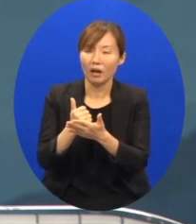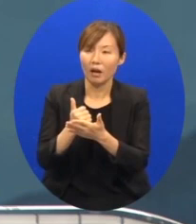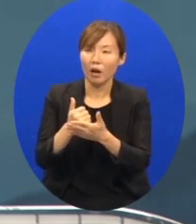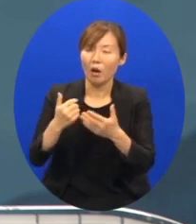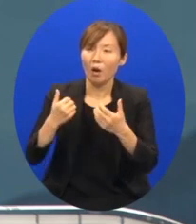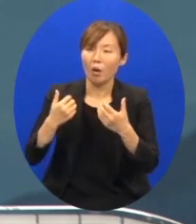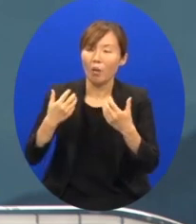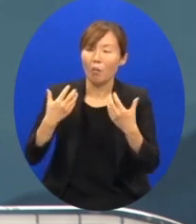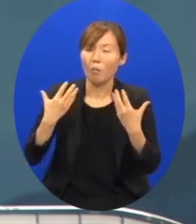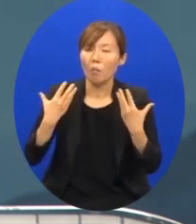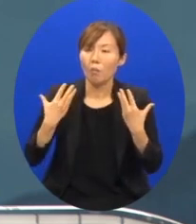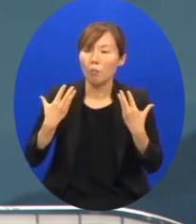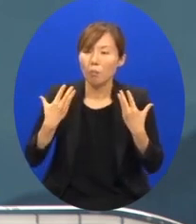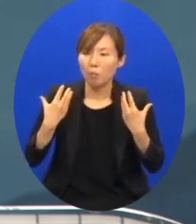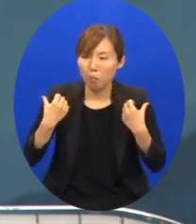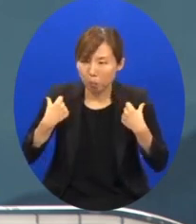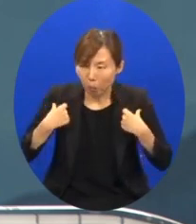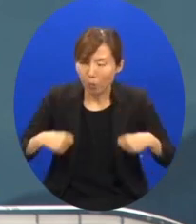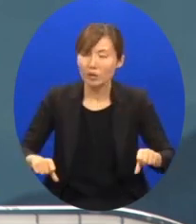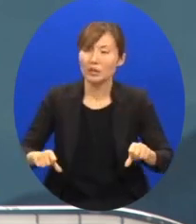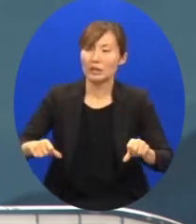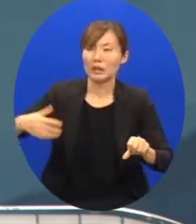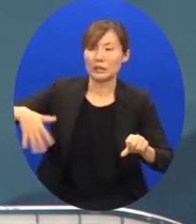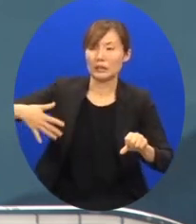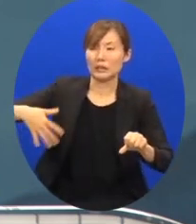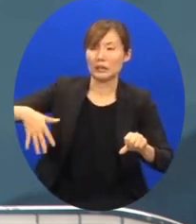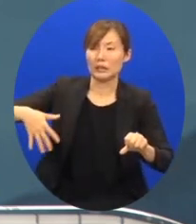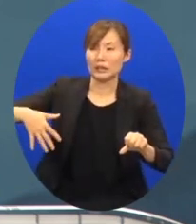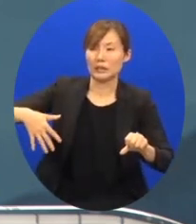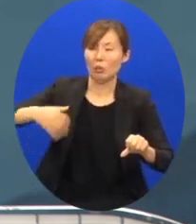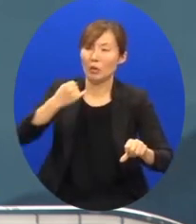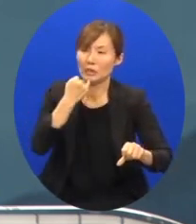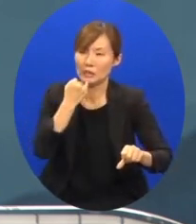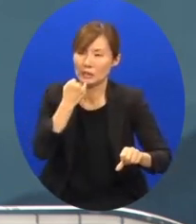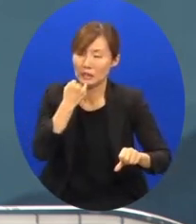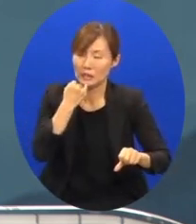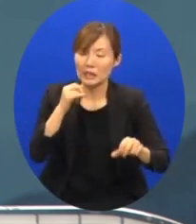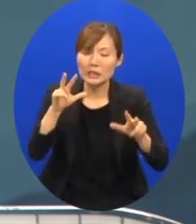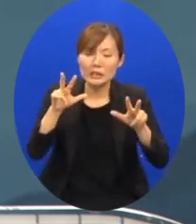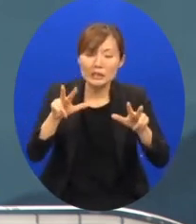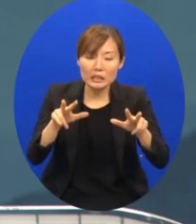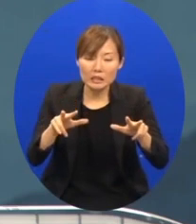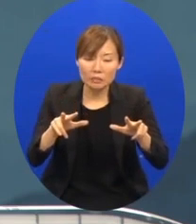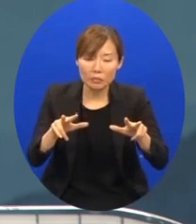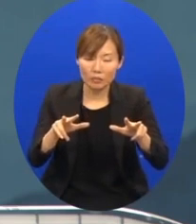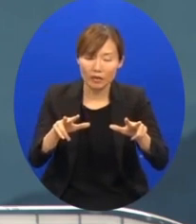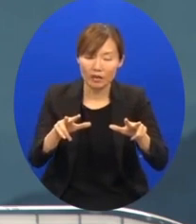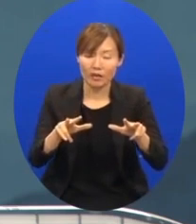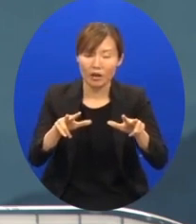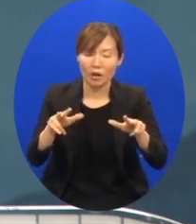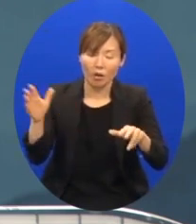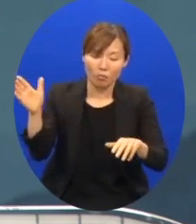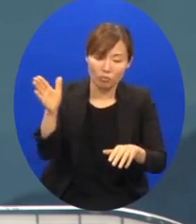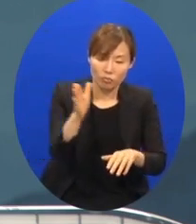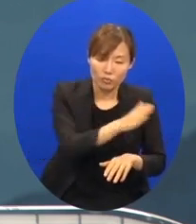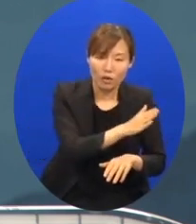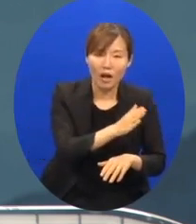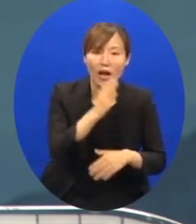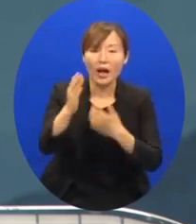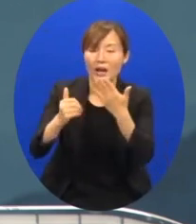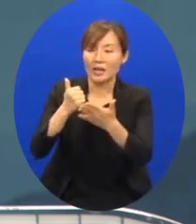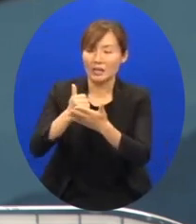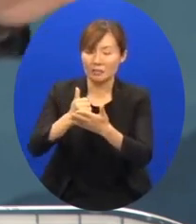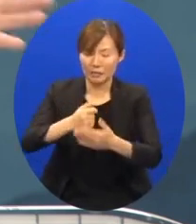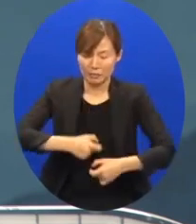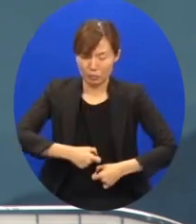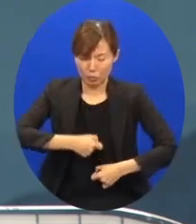포기했다면 나에게 오지도 않았을 껌 지금이라도 하나님 앞에 정직하게 세요 목회를 잘하고